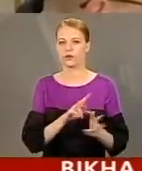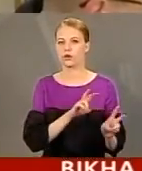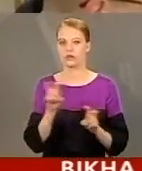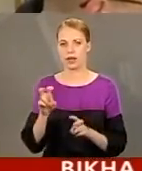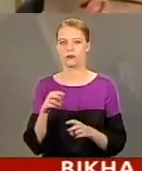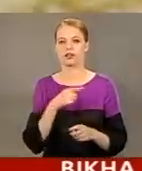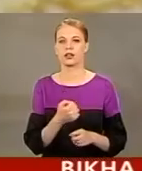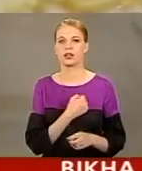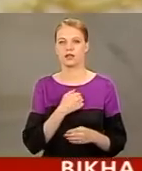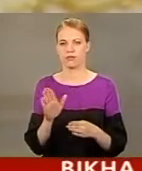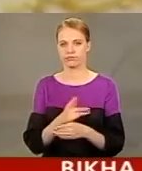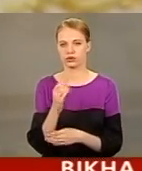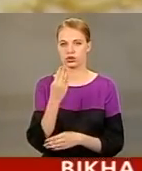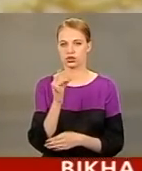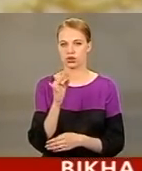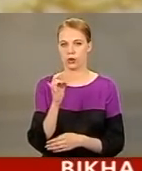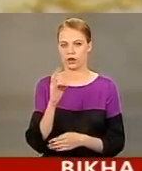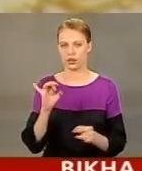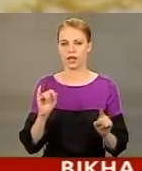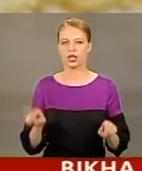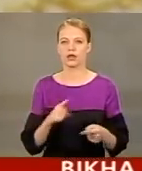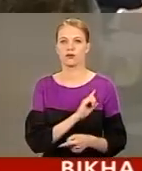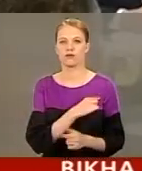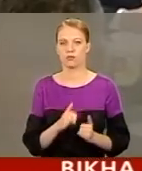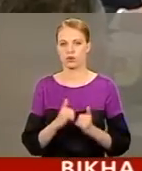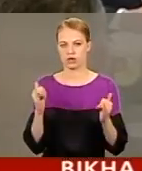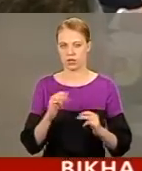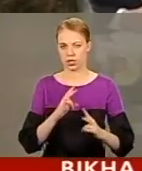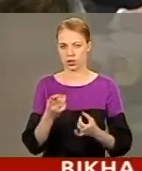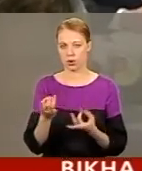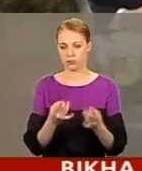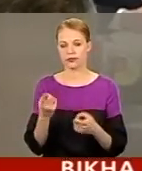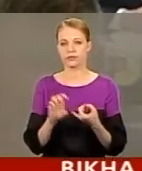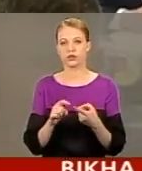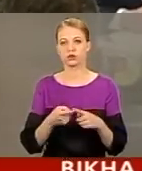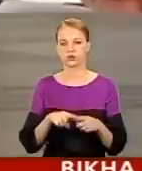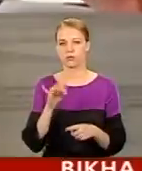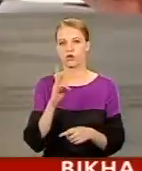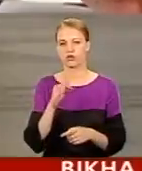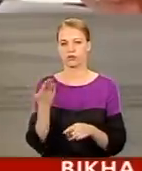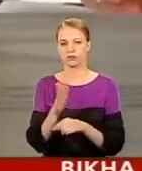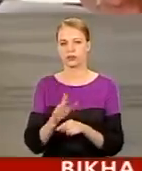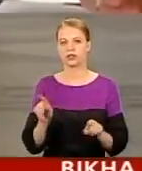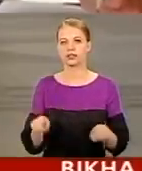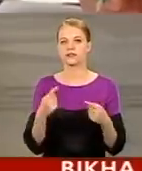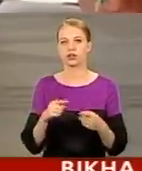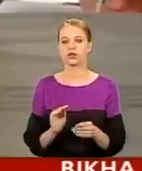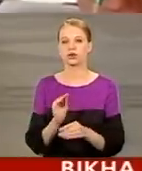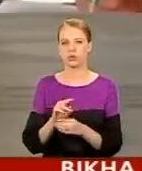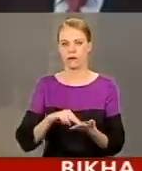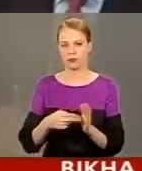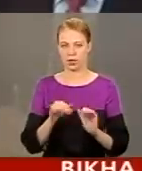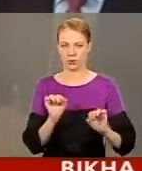стала демілітаризація Широкиного і посилення бойовиками обстрілів. У зв'язку з цим Петро Порошенко наказав створити додатковий план